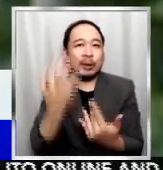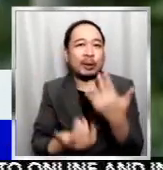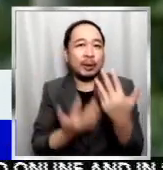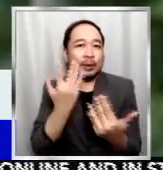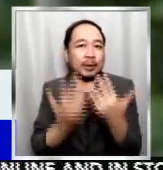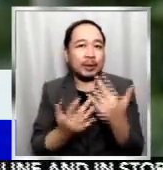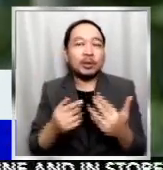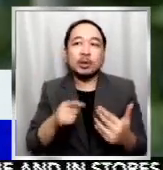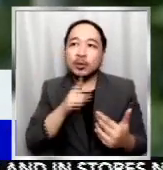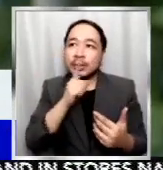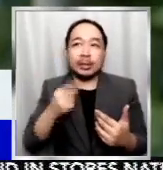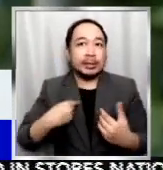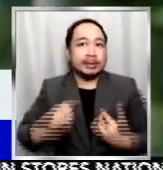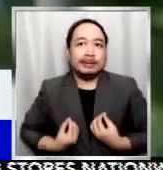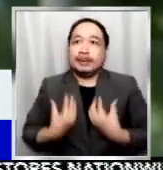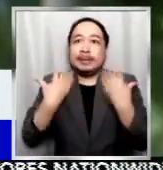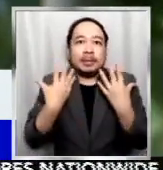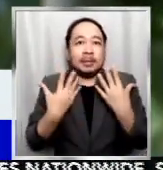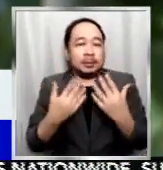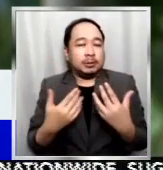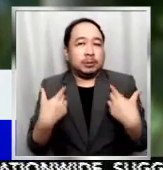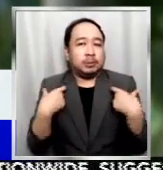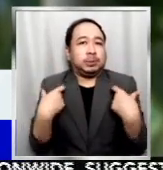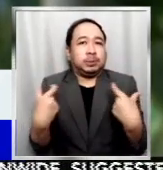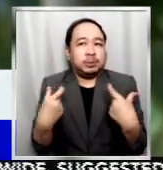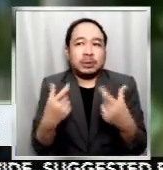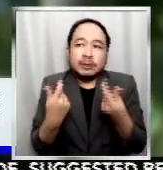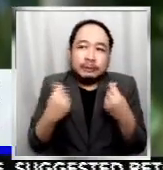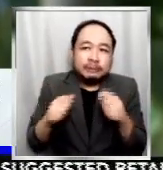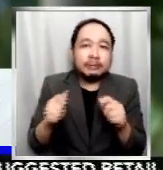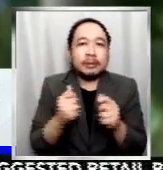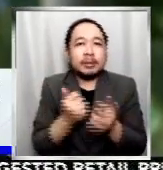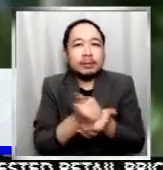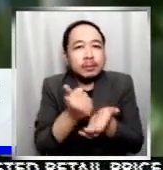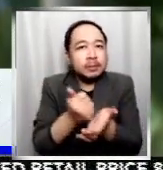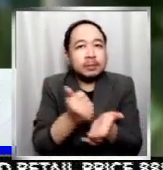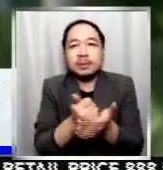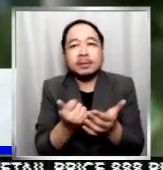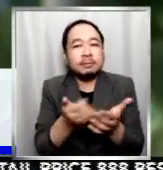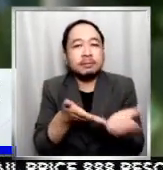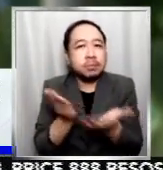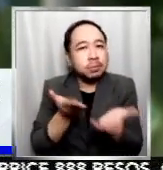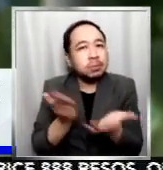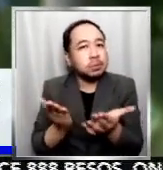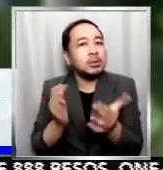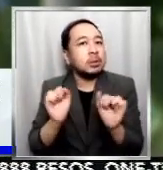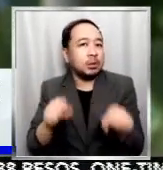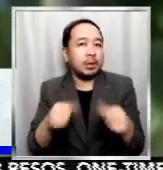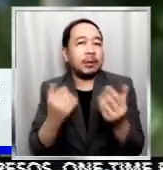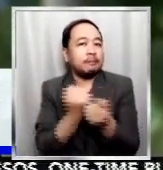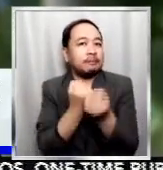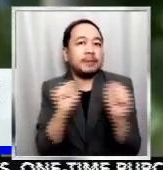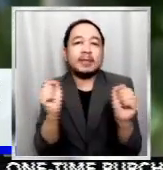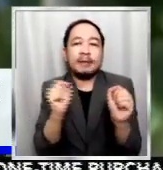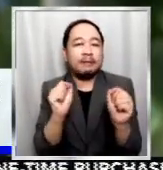rush. Ginawa na lang namin lahat ng makakaya namin. Para lang po, ma-save nga po